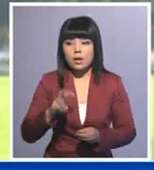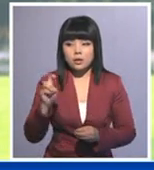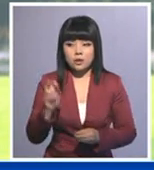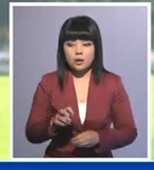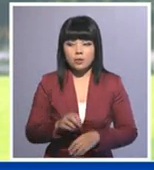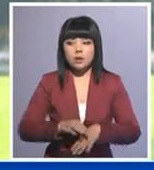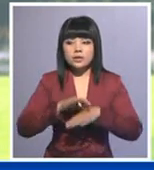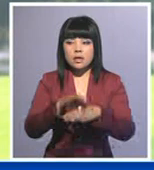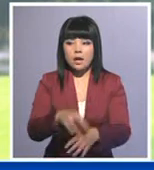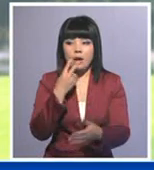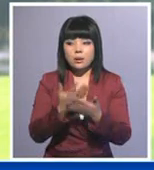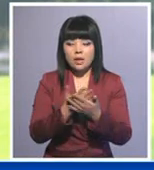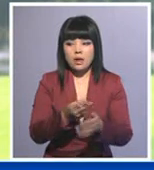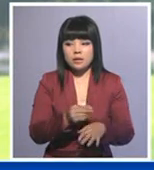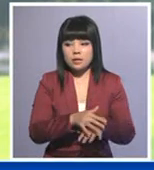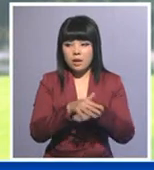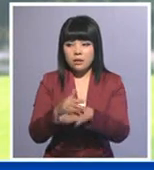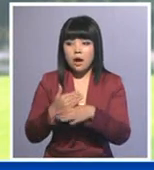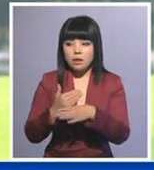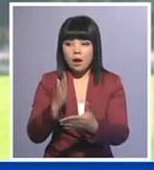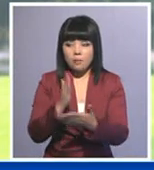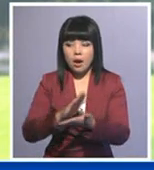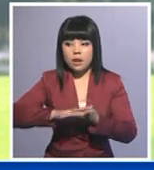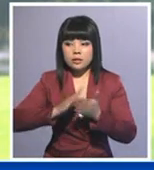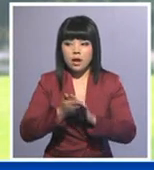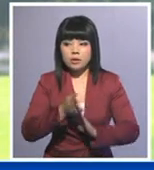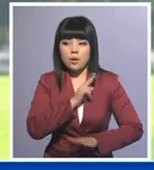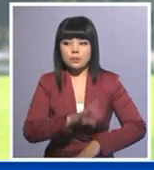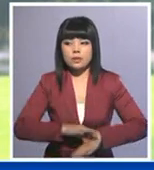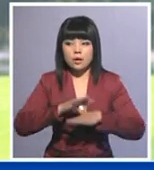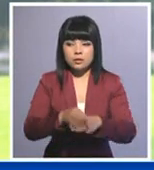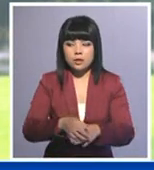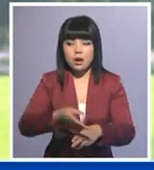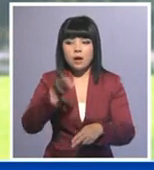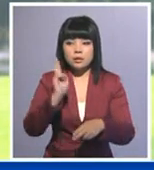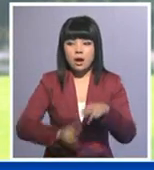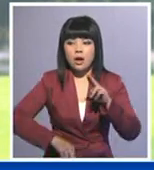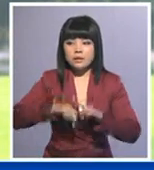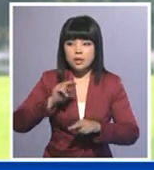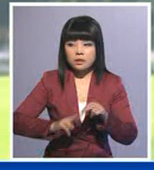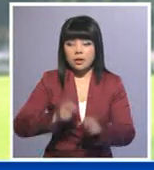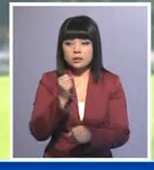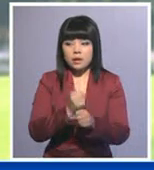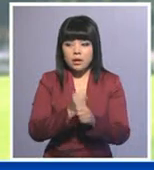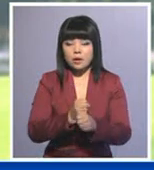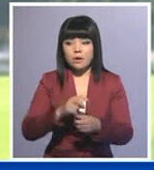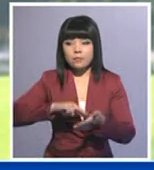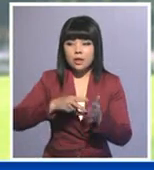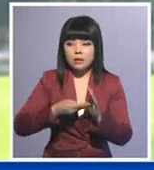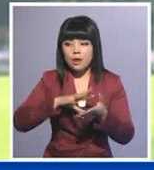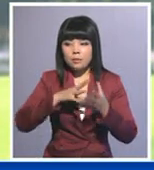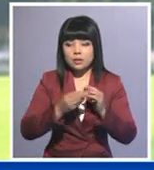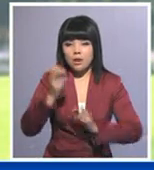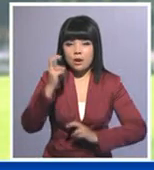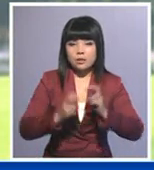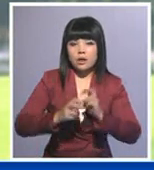жететін болса, қазіргі қол қойылған келіссөздер салынып біткен және салынатын біріккен өндіріс